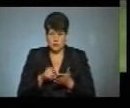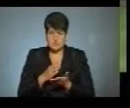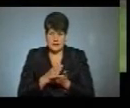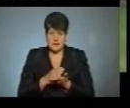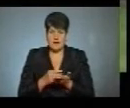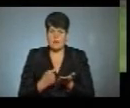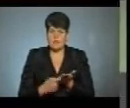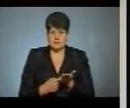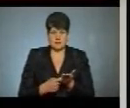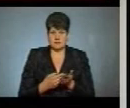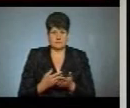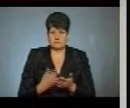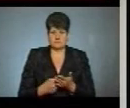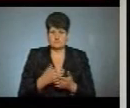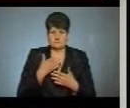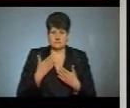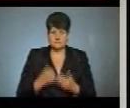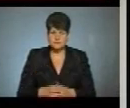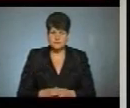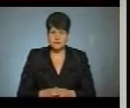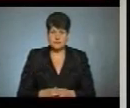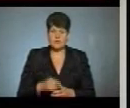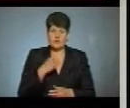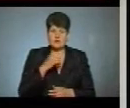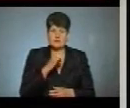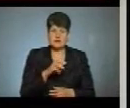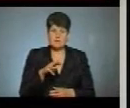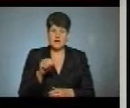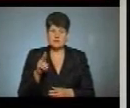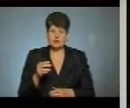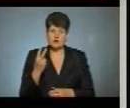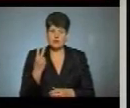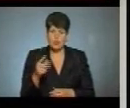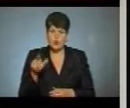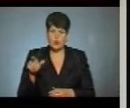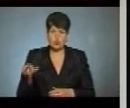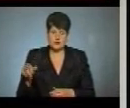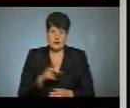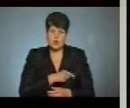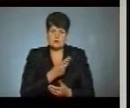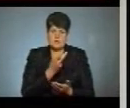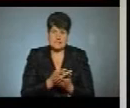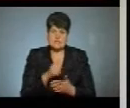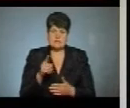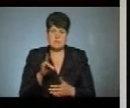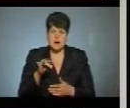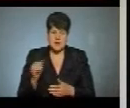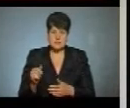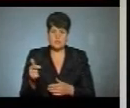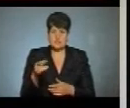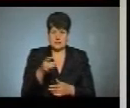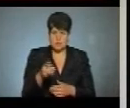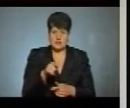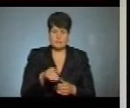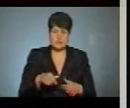немає підтверджених. За словами Світлани Маціпури, 2 людей госпіталізували. Це жителі Збаразького та Гусятинського районів.